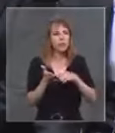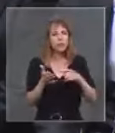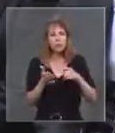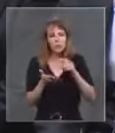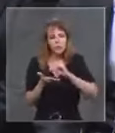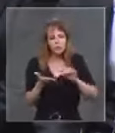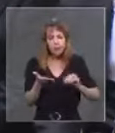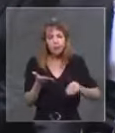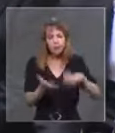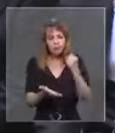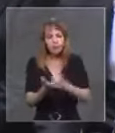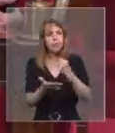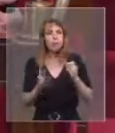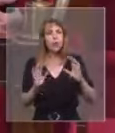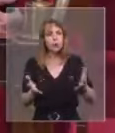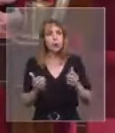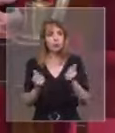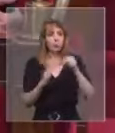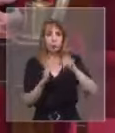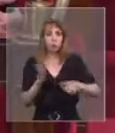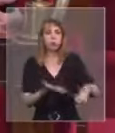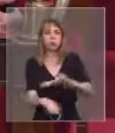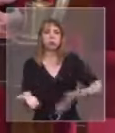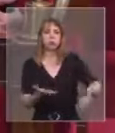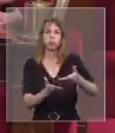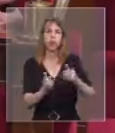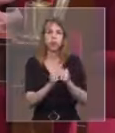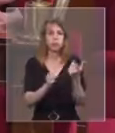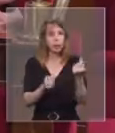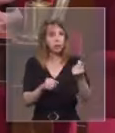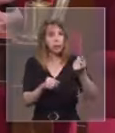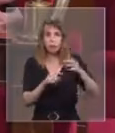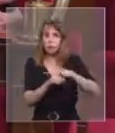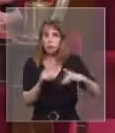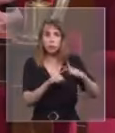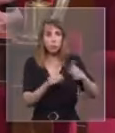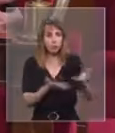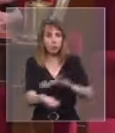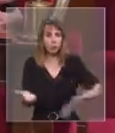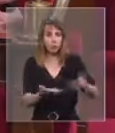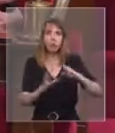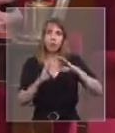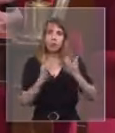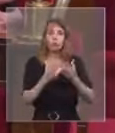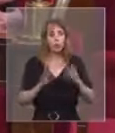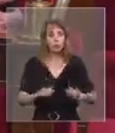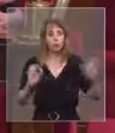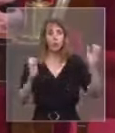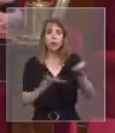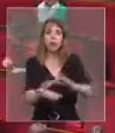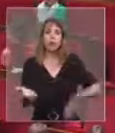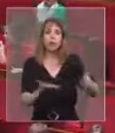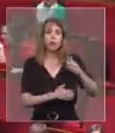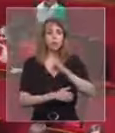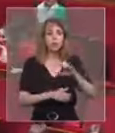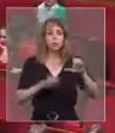et adopté. Des mois de concertation avec les partenaires sociaux, 175 heures de débats parlementaires